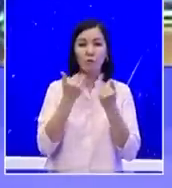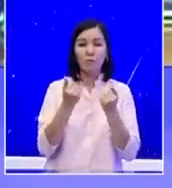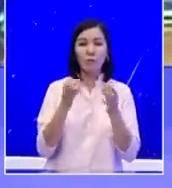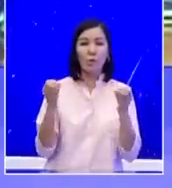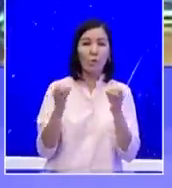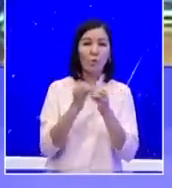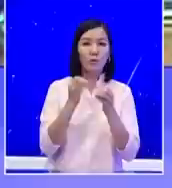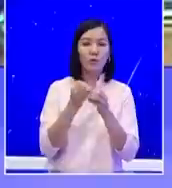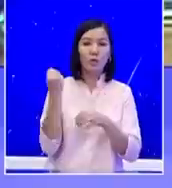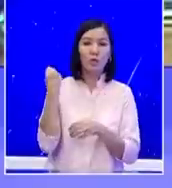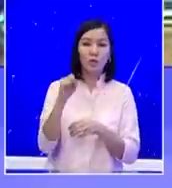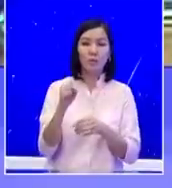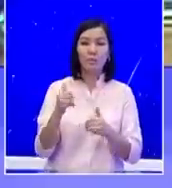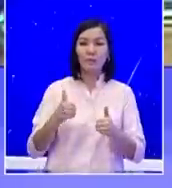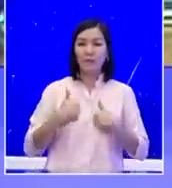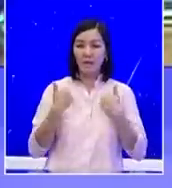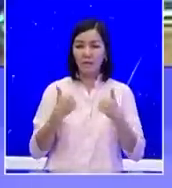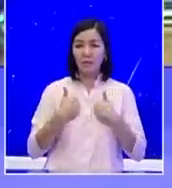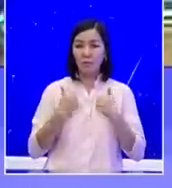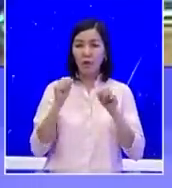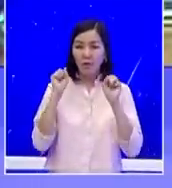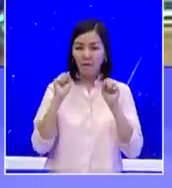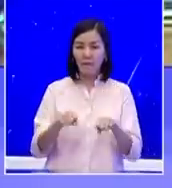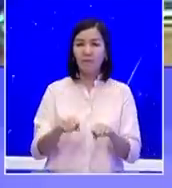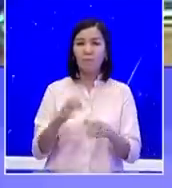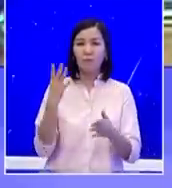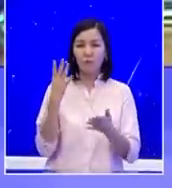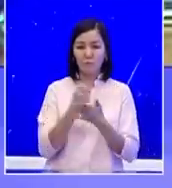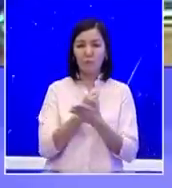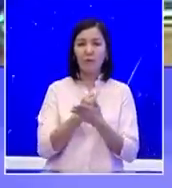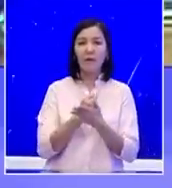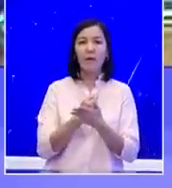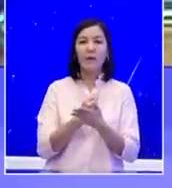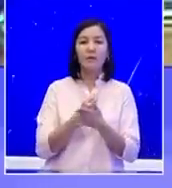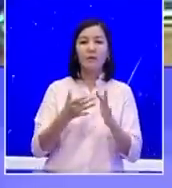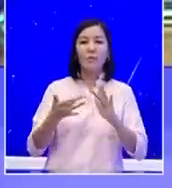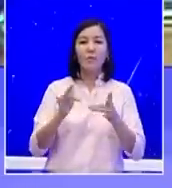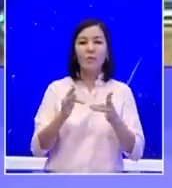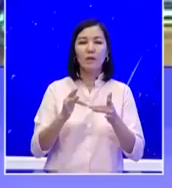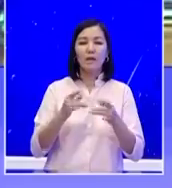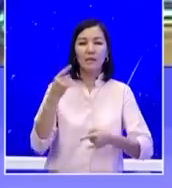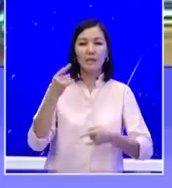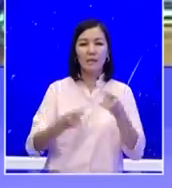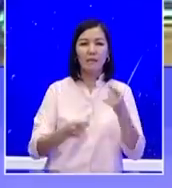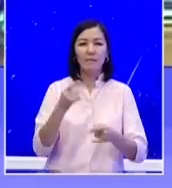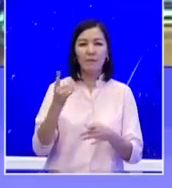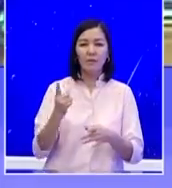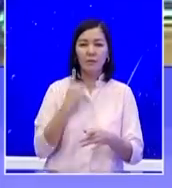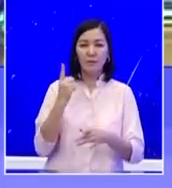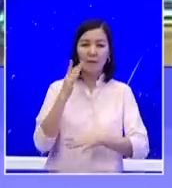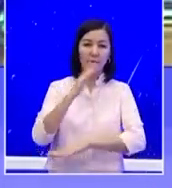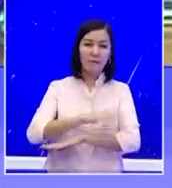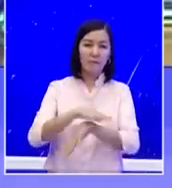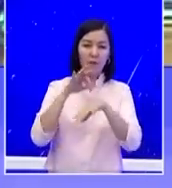10-ші рет жеңімпаз атануға мүмкіндігін бар етті дәрігер спортшы. Ол онлайн жүйемен тікелей эфирге шығып, шеберлік